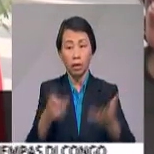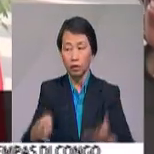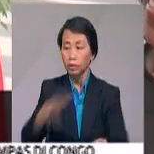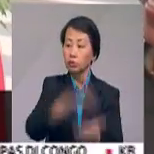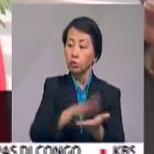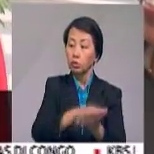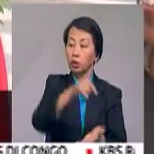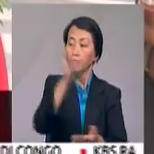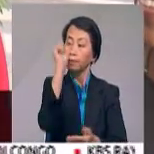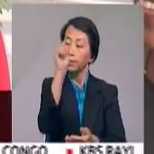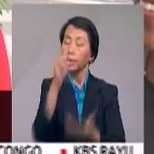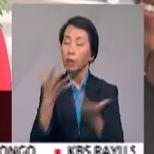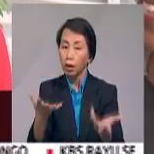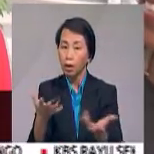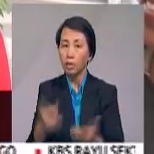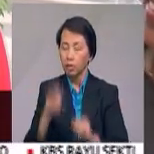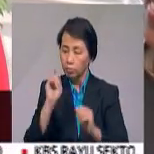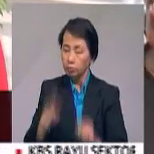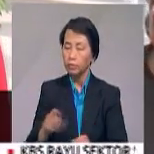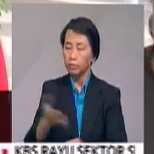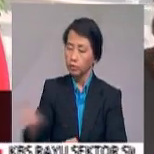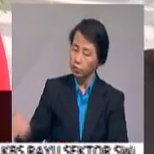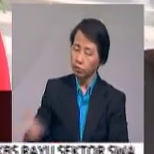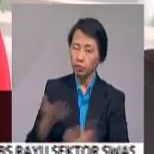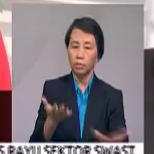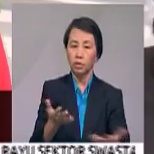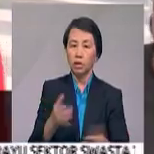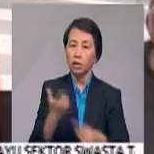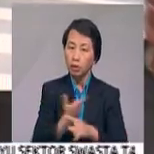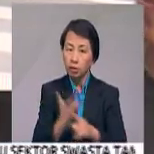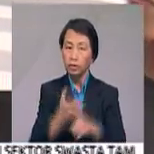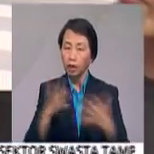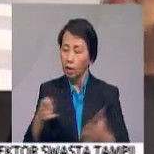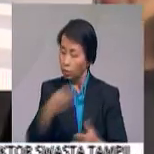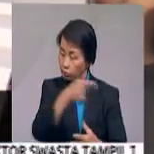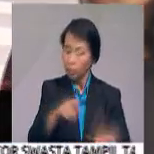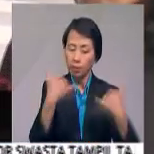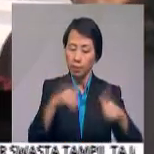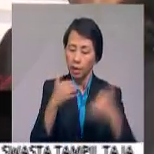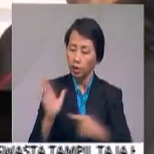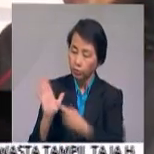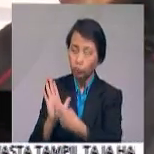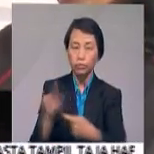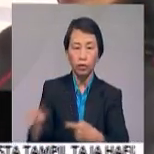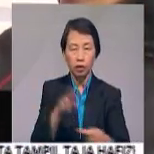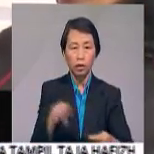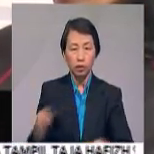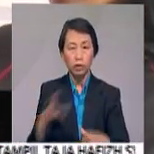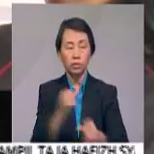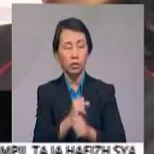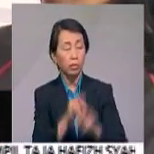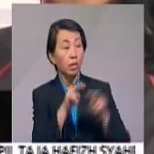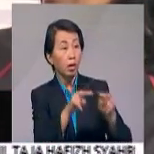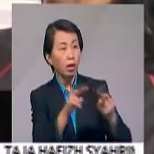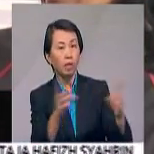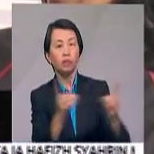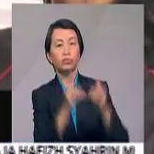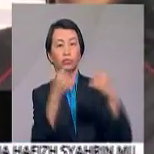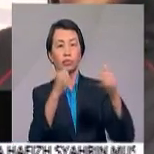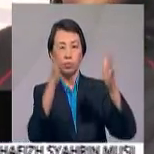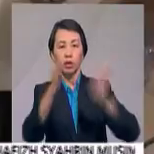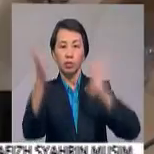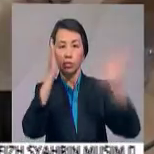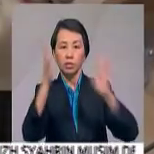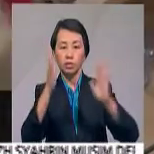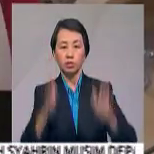ni kemewahan dia. Lepas tu macam mana dia orang main. Lepas tu dia orang dapat chance untuk jumpa dengan pemain-pemain Malaysia kita